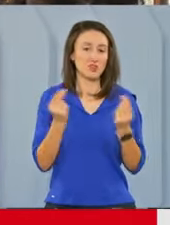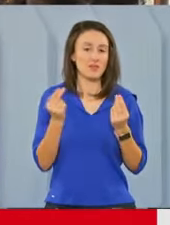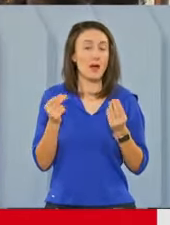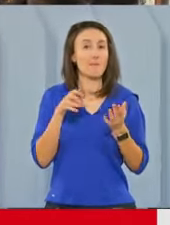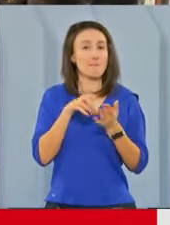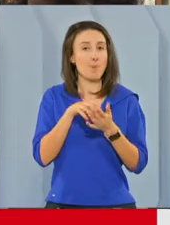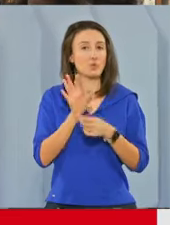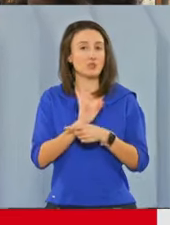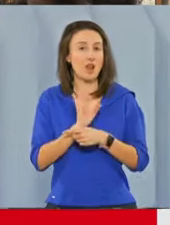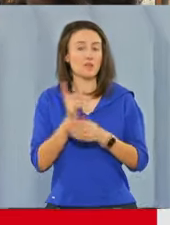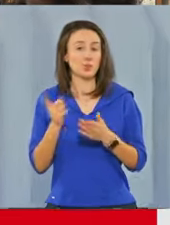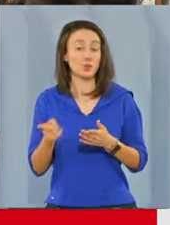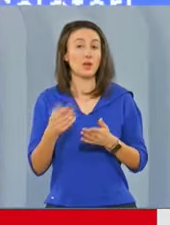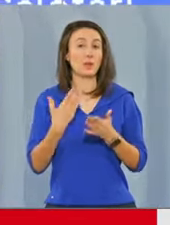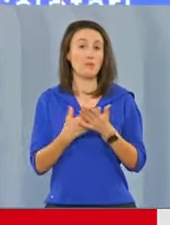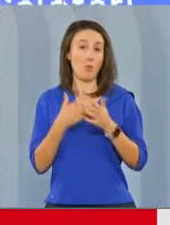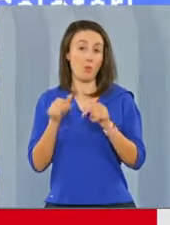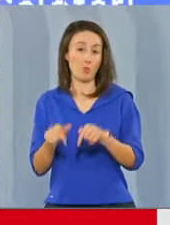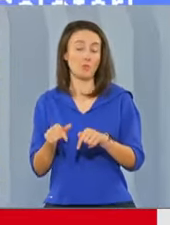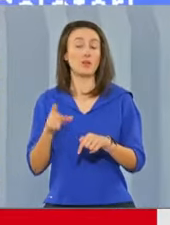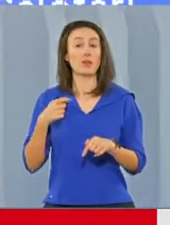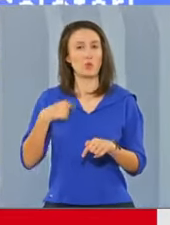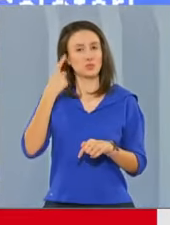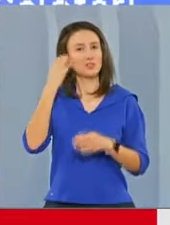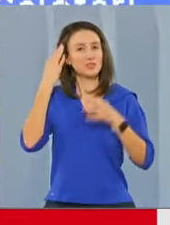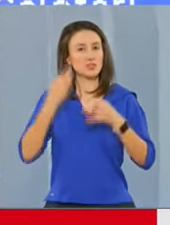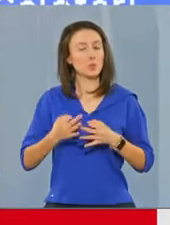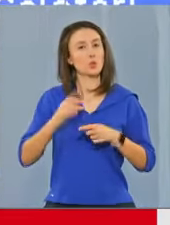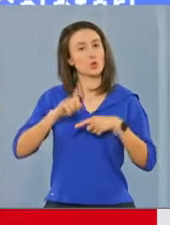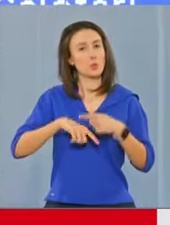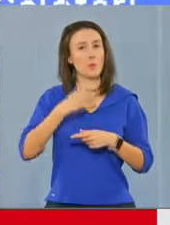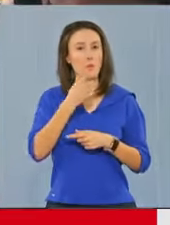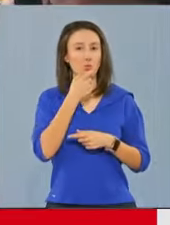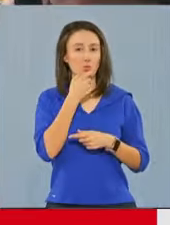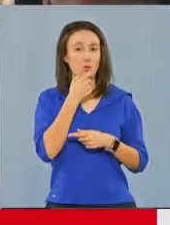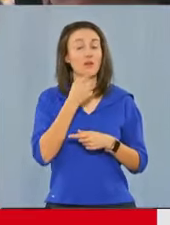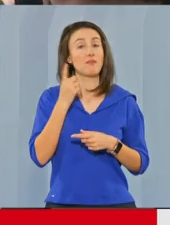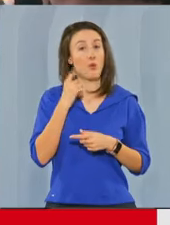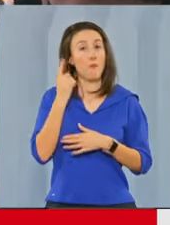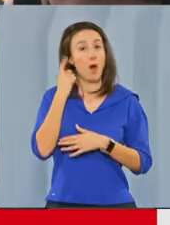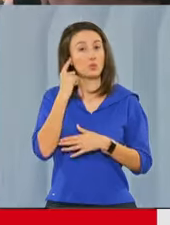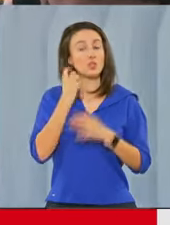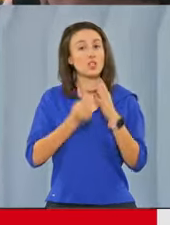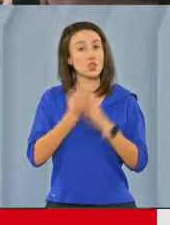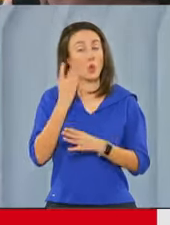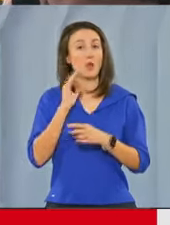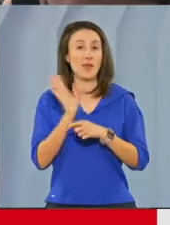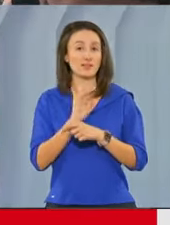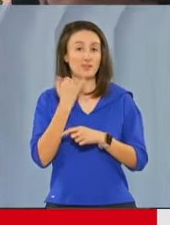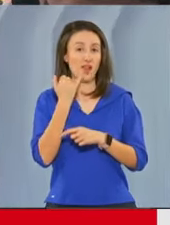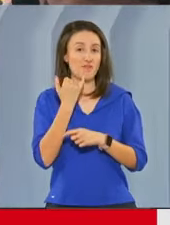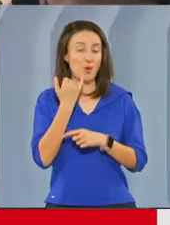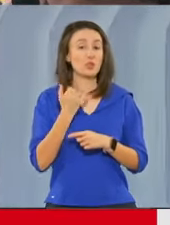TV. În contextul actual, eu sunt convins că peste 4 ani ne vom auzi din nou la